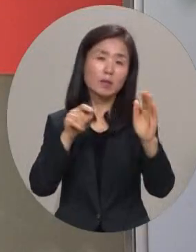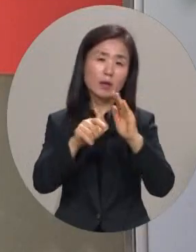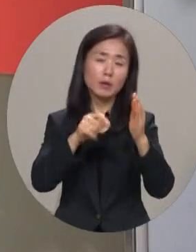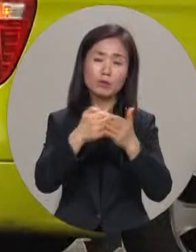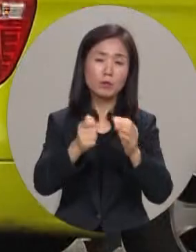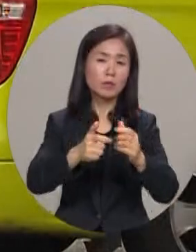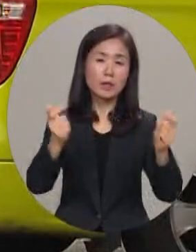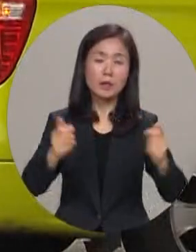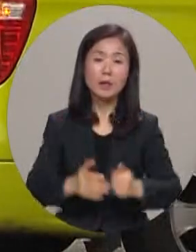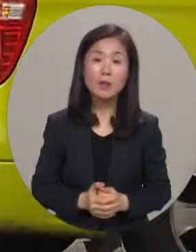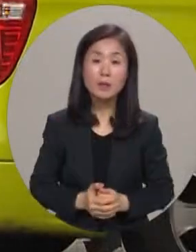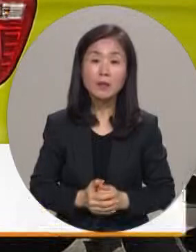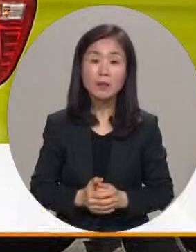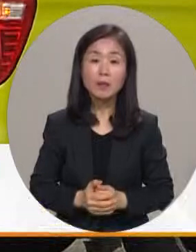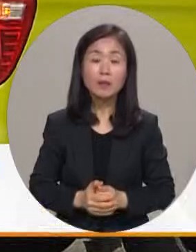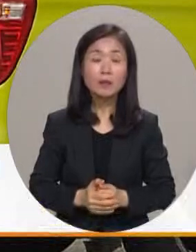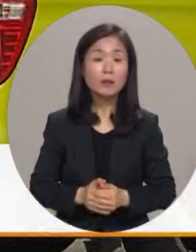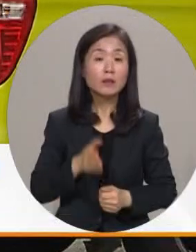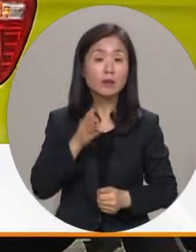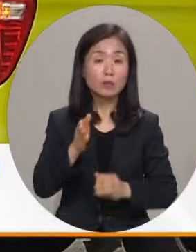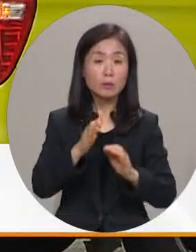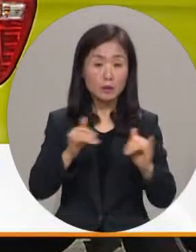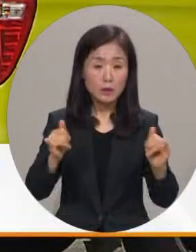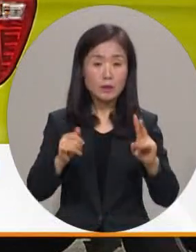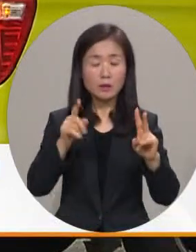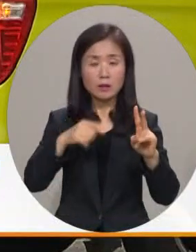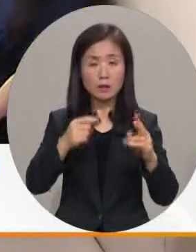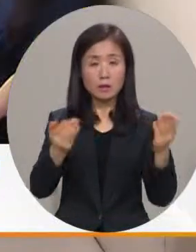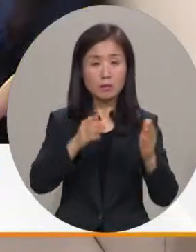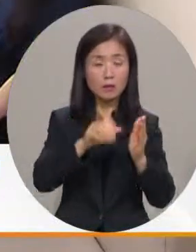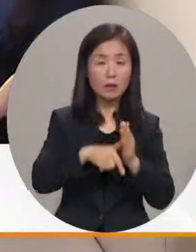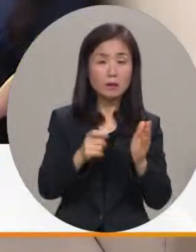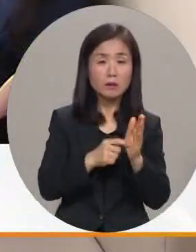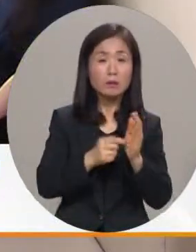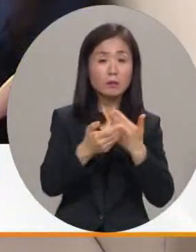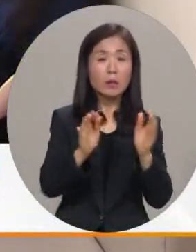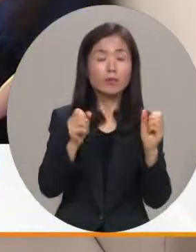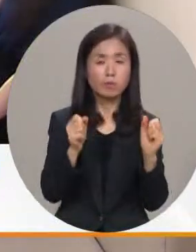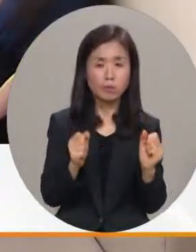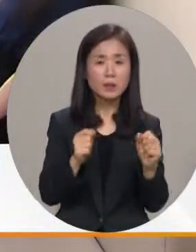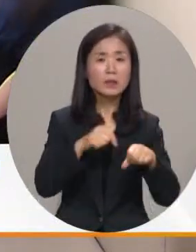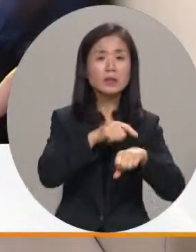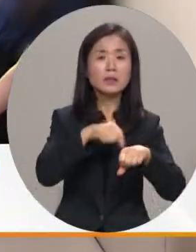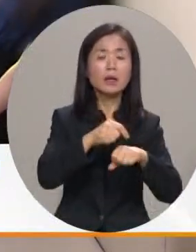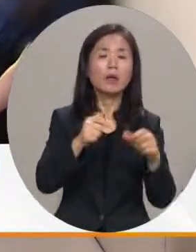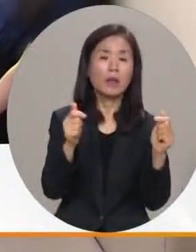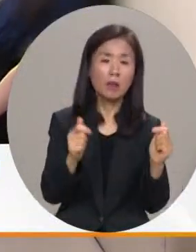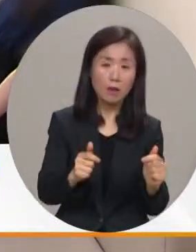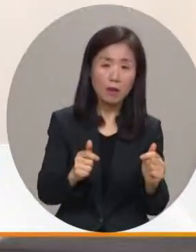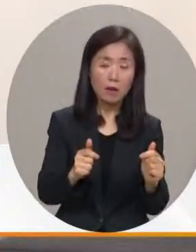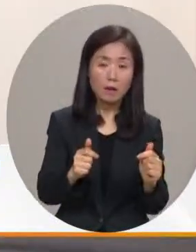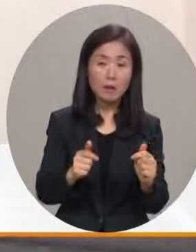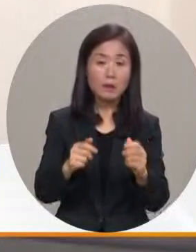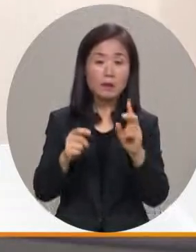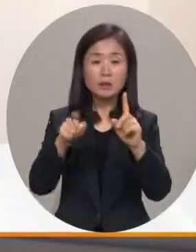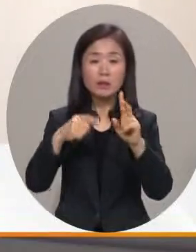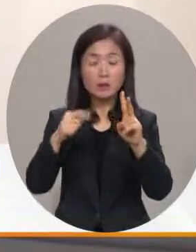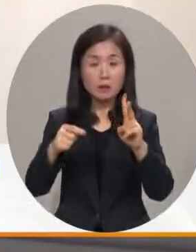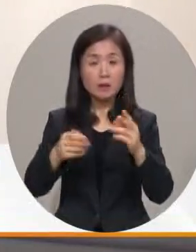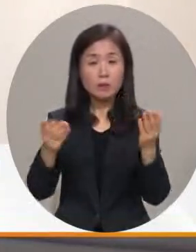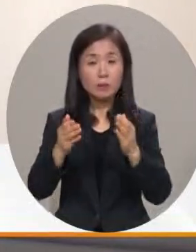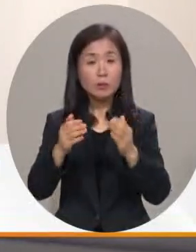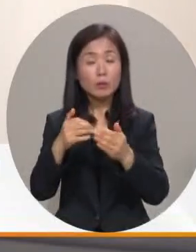조사됐습니다 연구진은 전문이 2인이 근무할 때는 응급실 체류 시간이 감소했다며 2인 근무 확대를